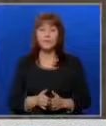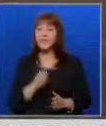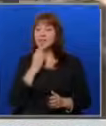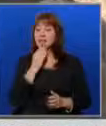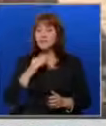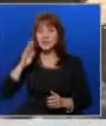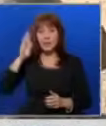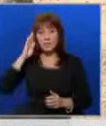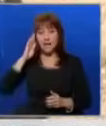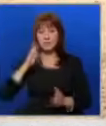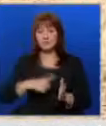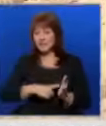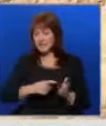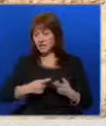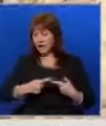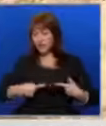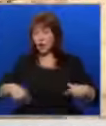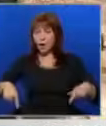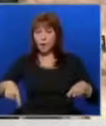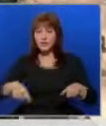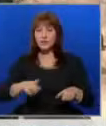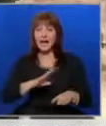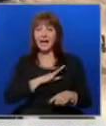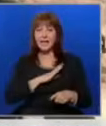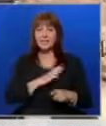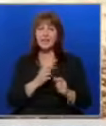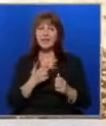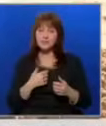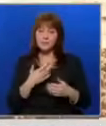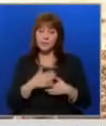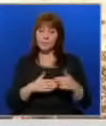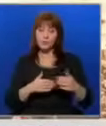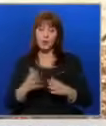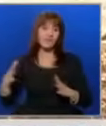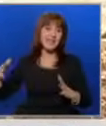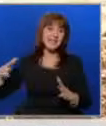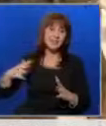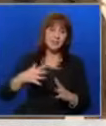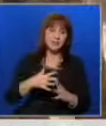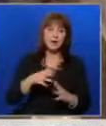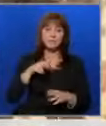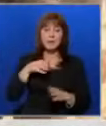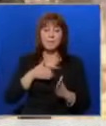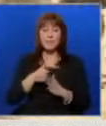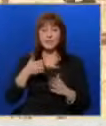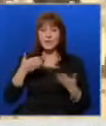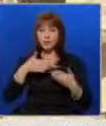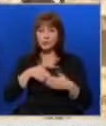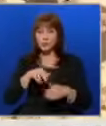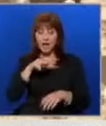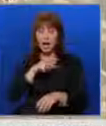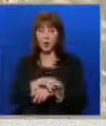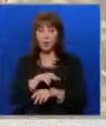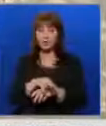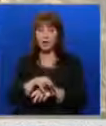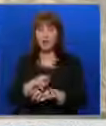Израелската армия затяга обръча около град Газа и се готви да го штурмува. През нощта е установен контрол върху една от крепостите на терористичната